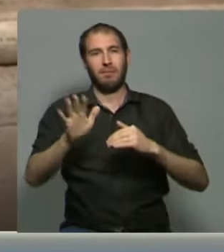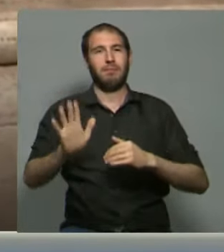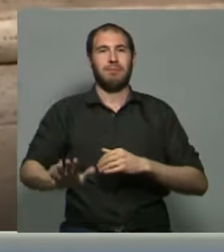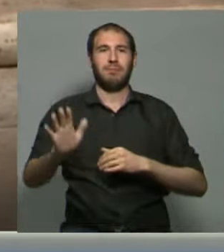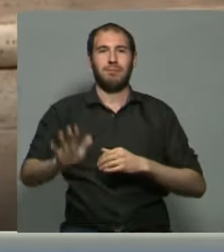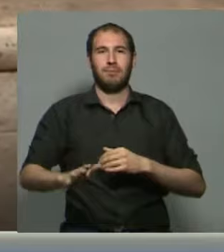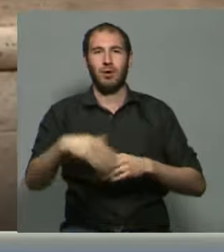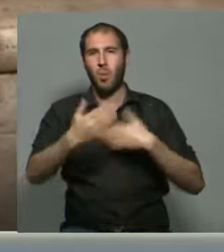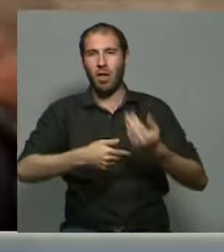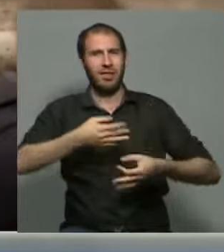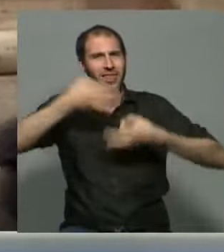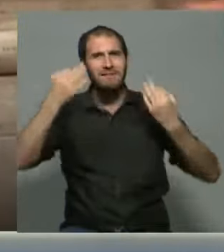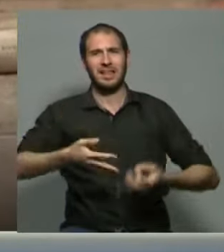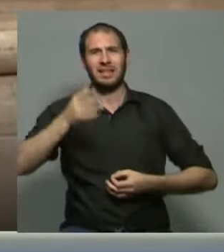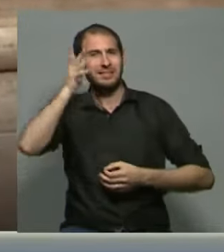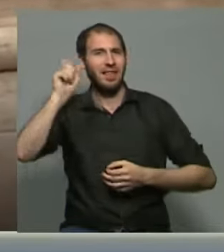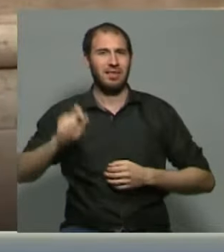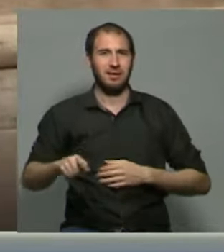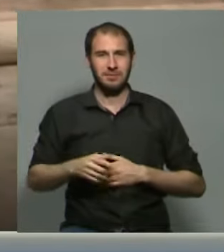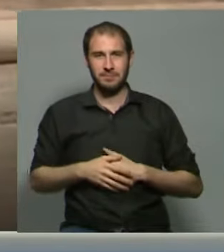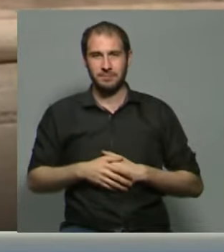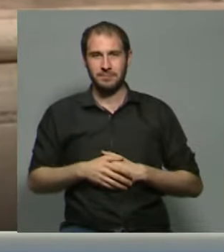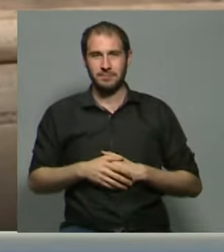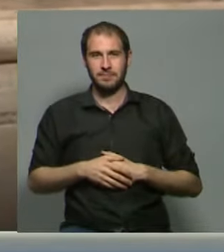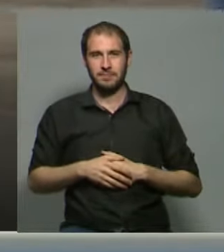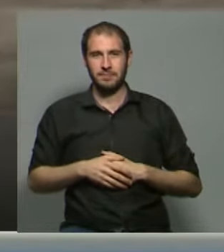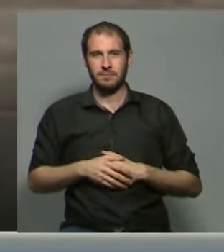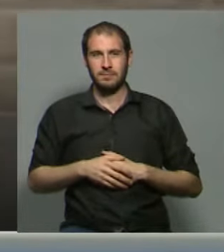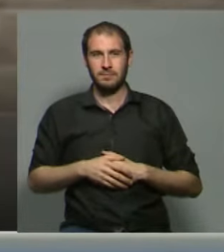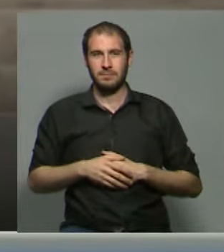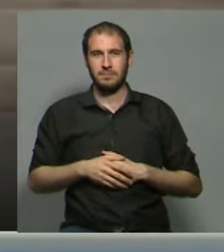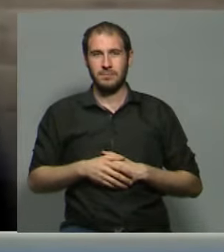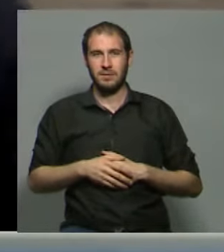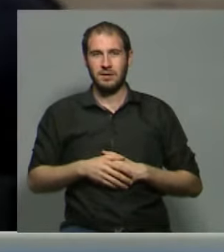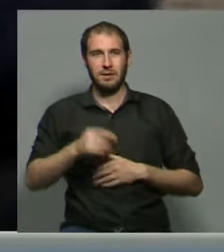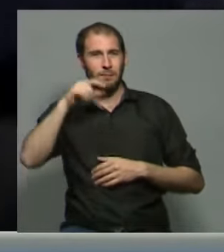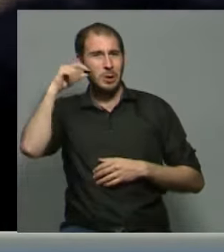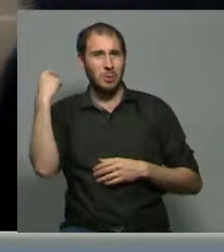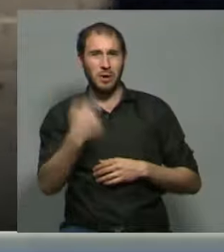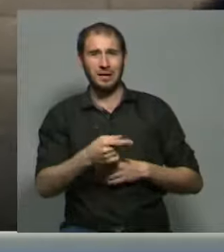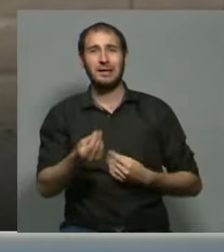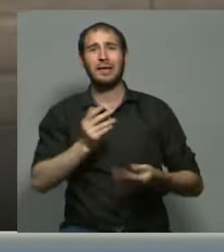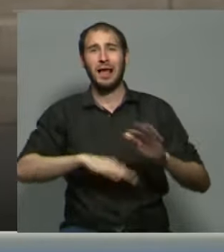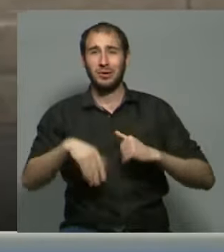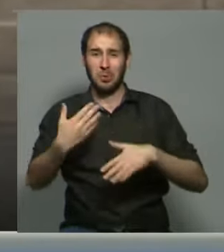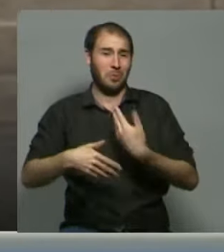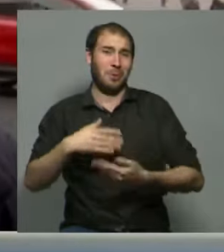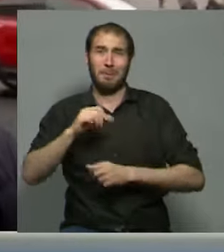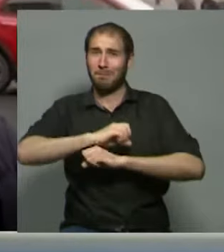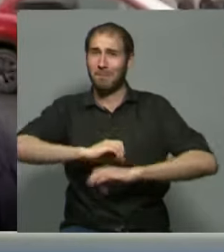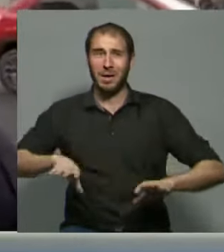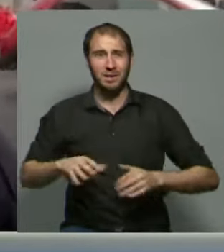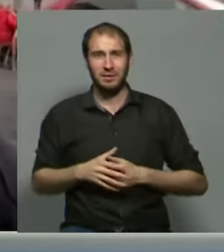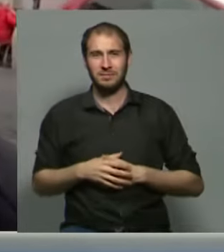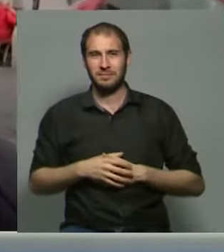stati all'altezza di essere veramente giocatori italiani. È una vergogna, che devi fare?